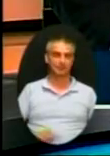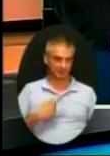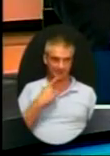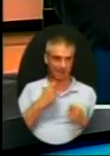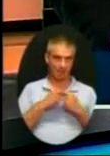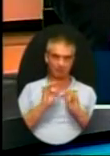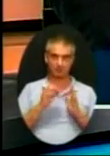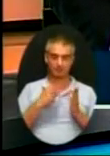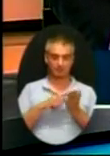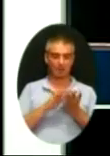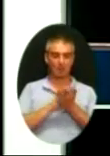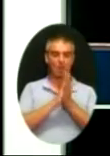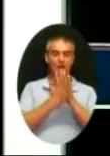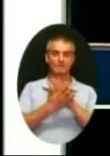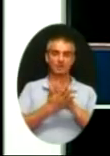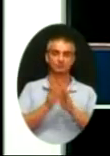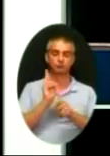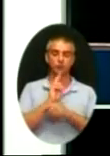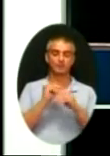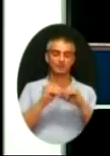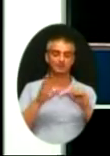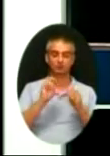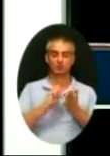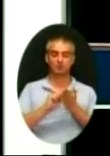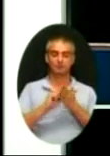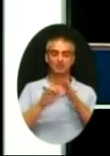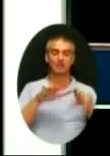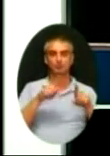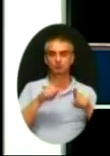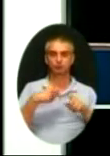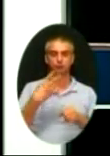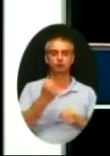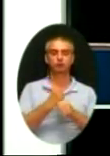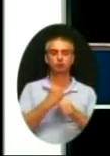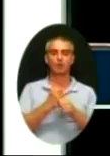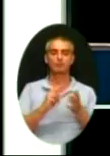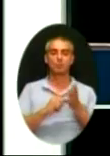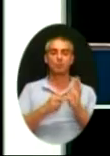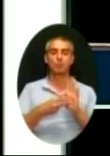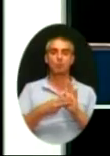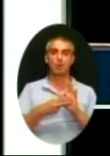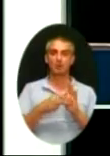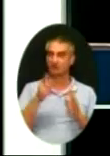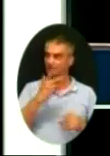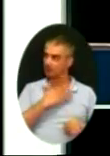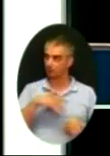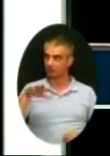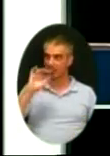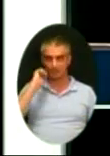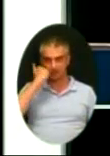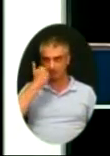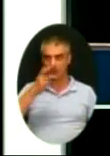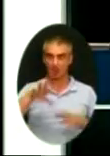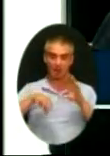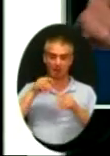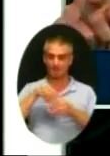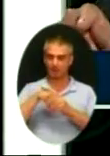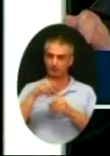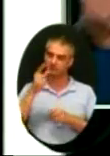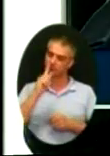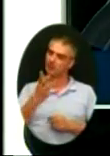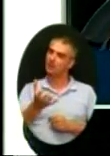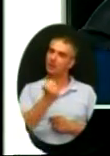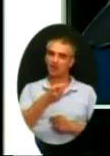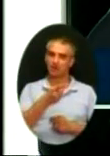ענייני. כי הופכים את שומר הסף של משרד ממשלתי לג'וב פוליטי. ואתה רוצה להיבחר מחר לפריימריז, אתה